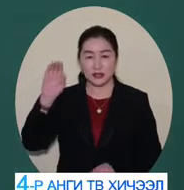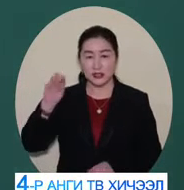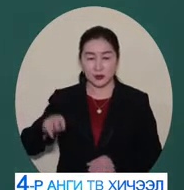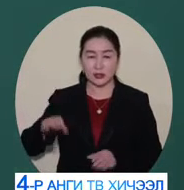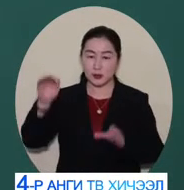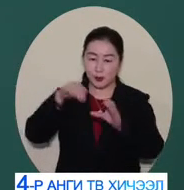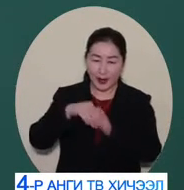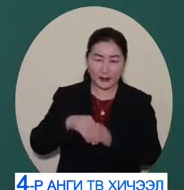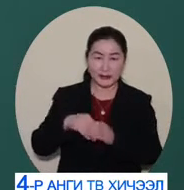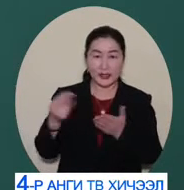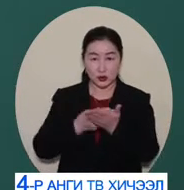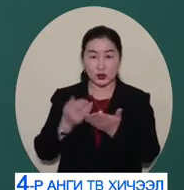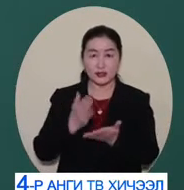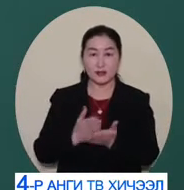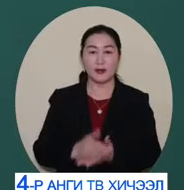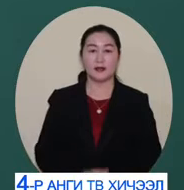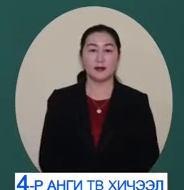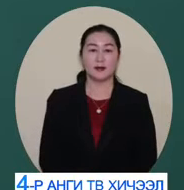Гурунзуу метр зайг